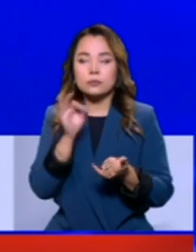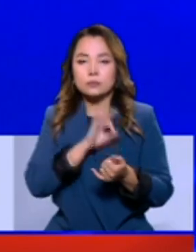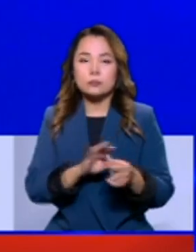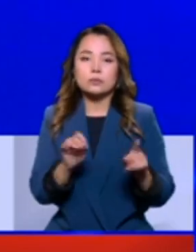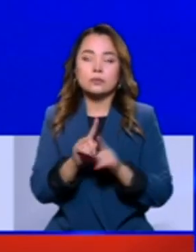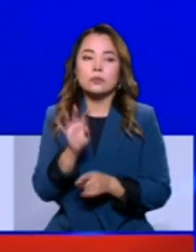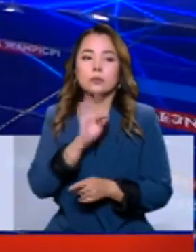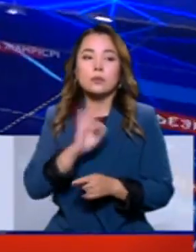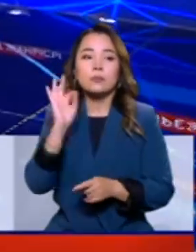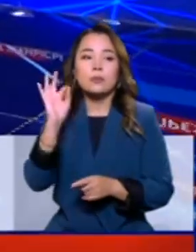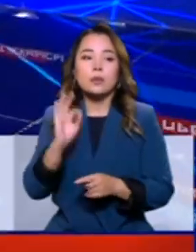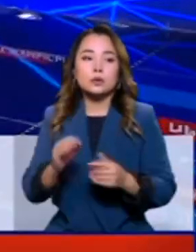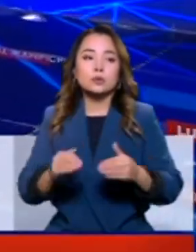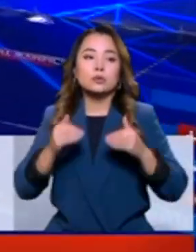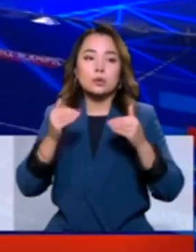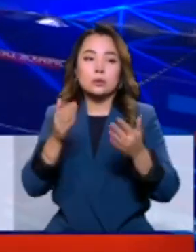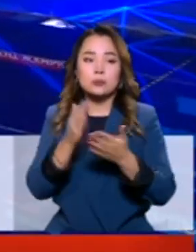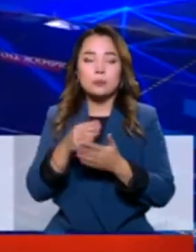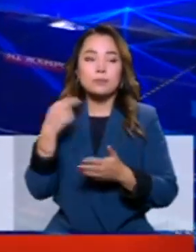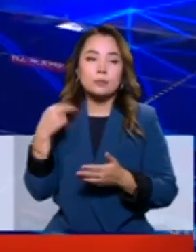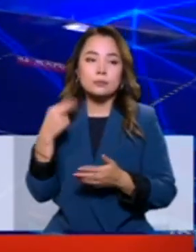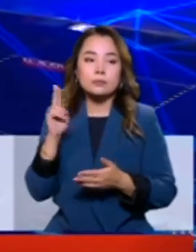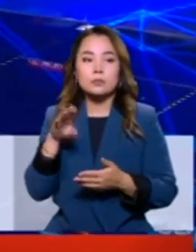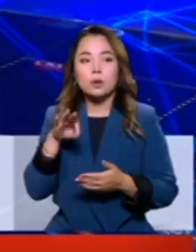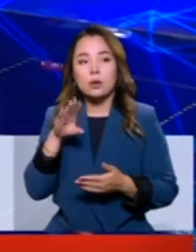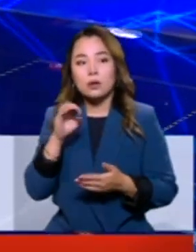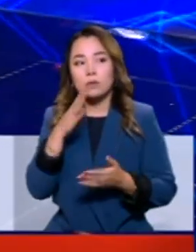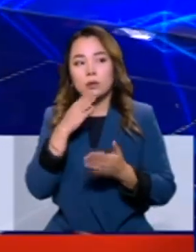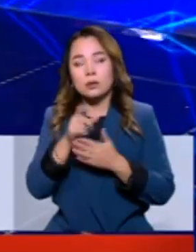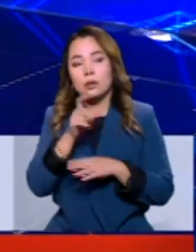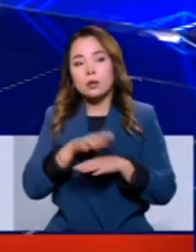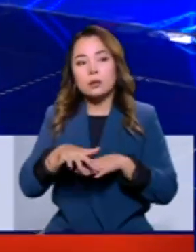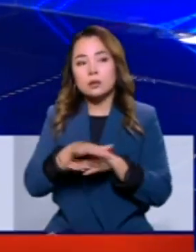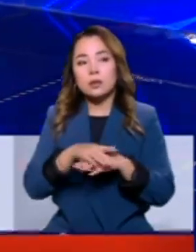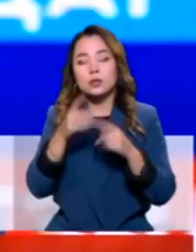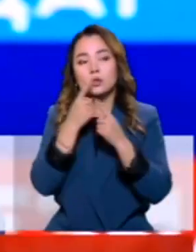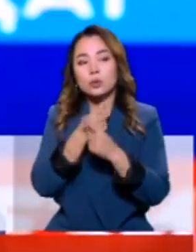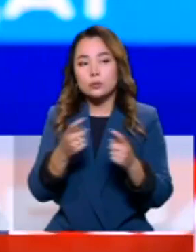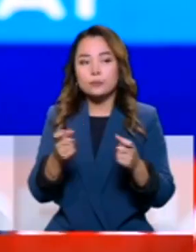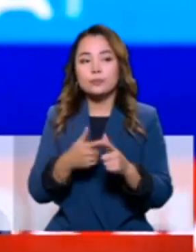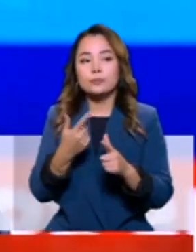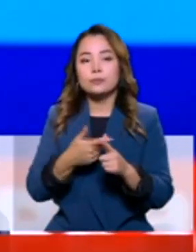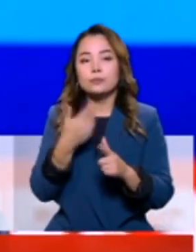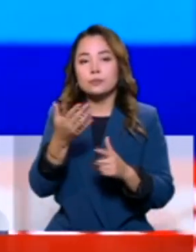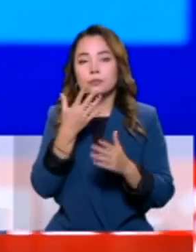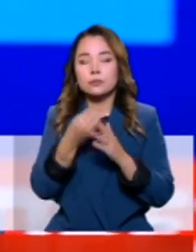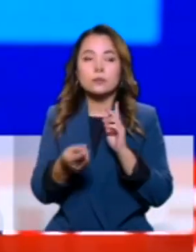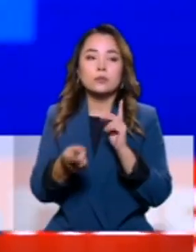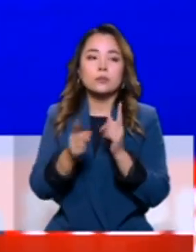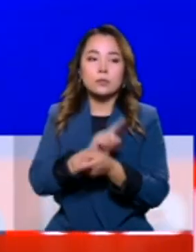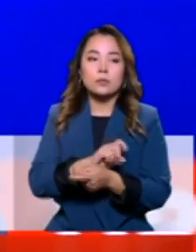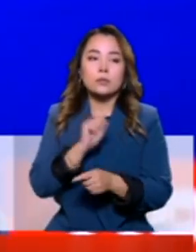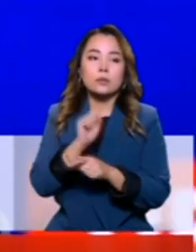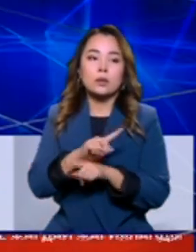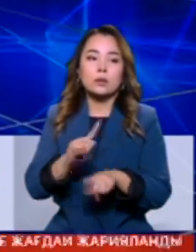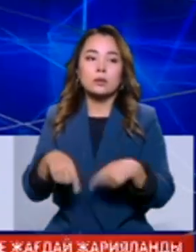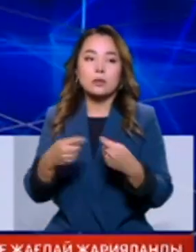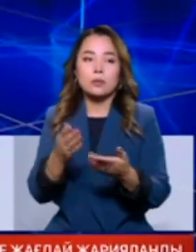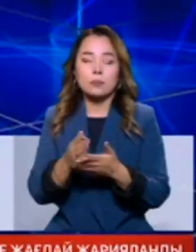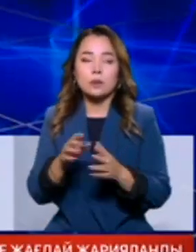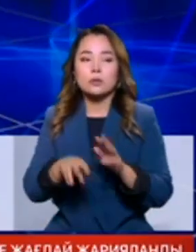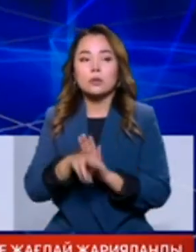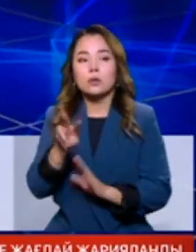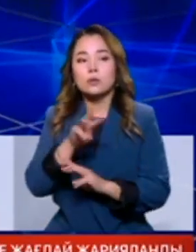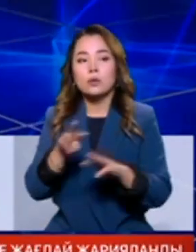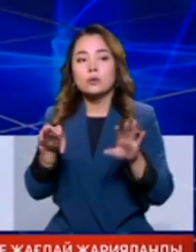тиімді әрі пайызы жоғары дейді. Президент Қасым-Жомарт Тоқаев Қазақстан халқына жолдауында аталған үрдісті өзгерту керегін тапсырған еді. Сенат